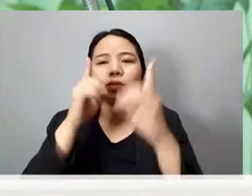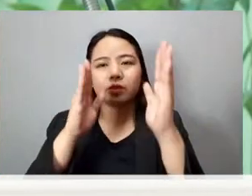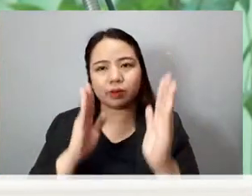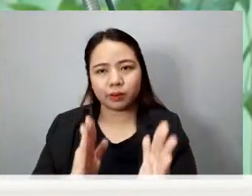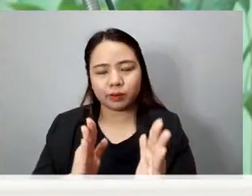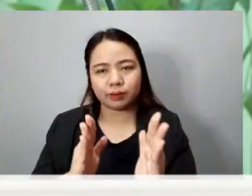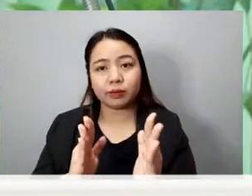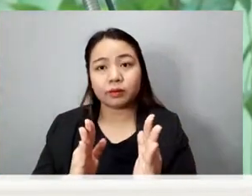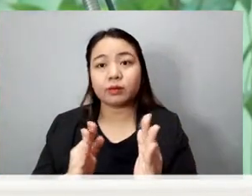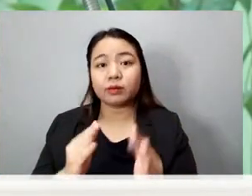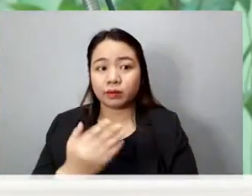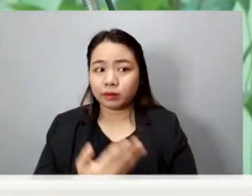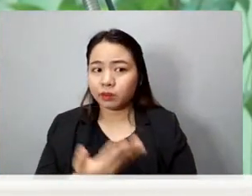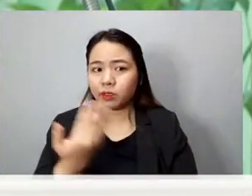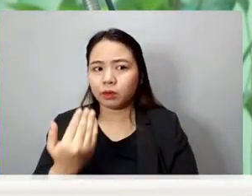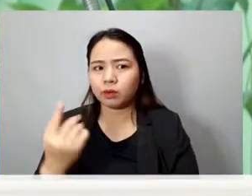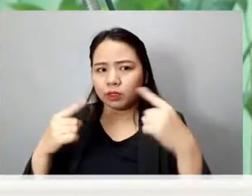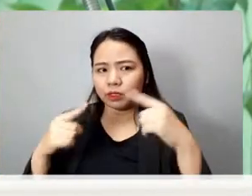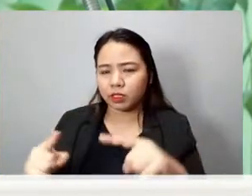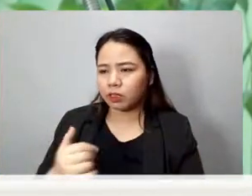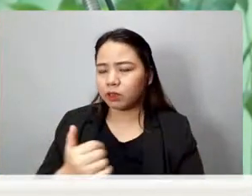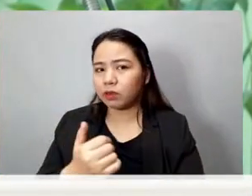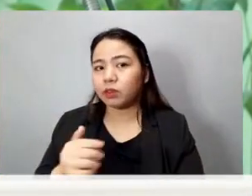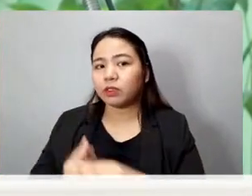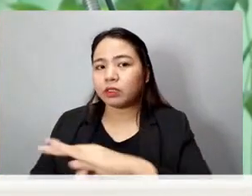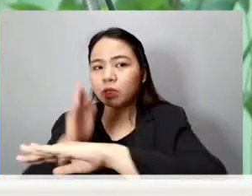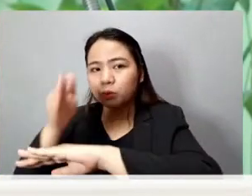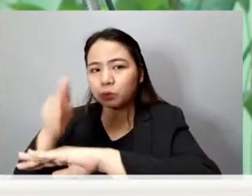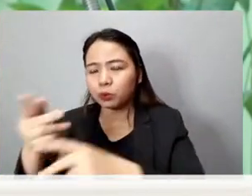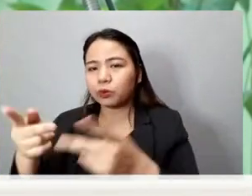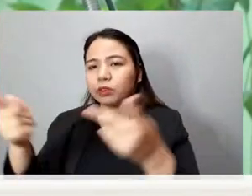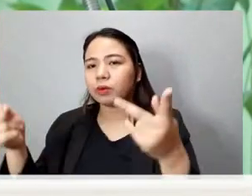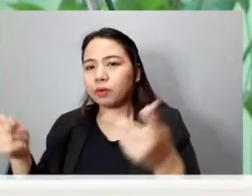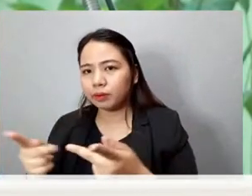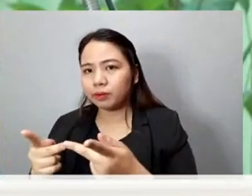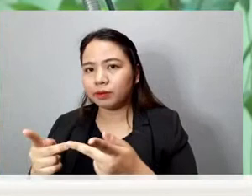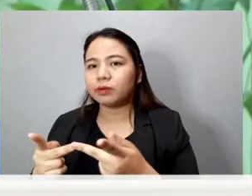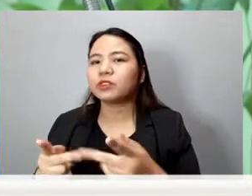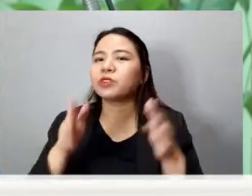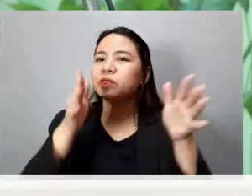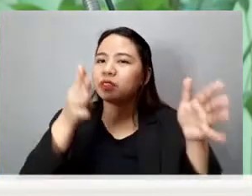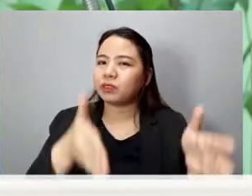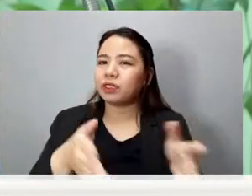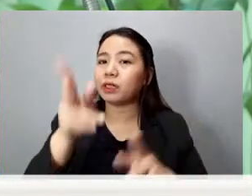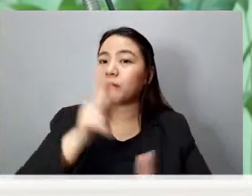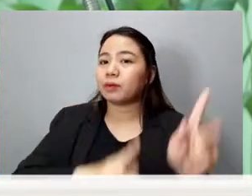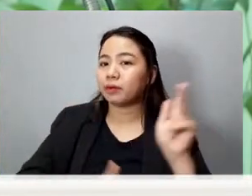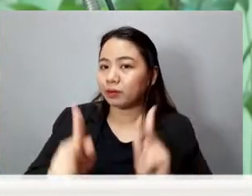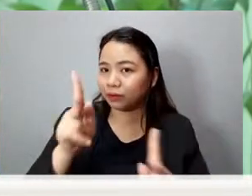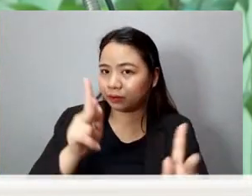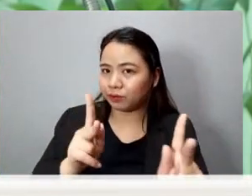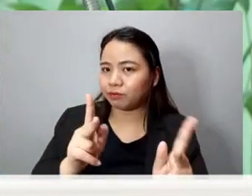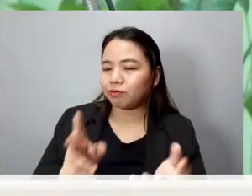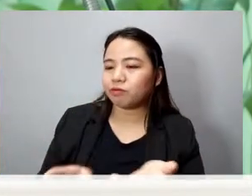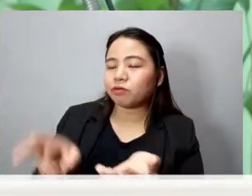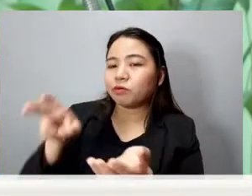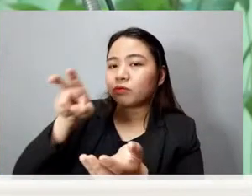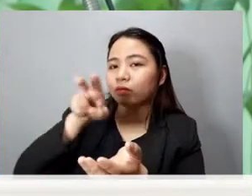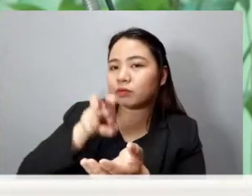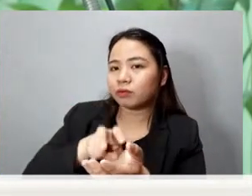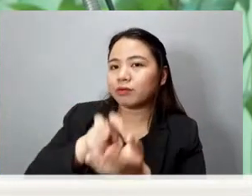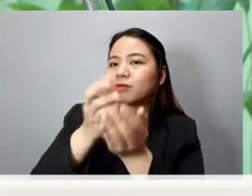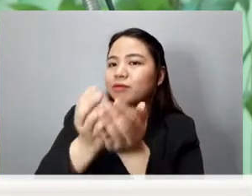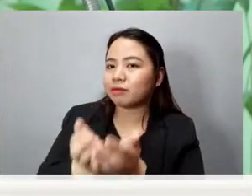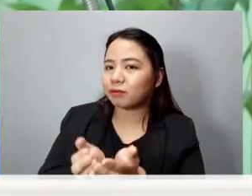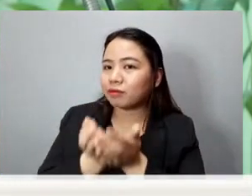"Tumawid tayo sa ibayo." Kaya't iniwan nila ang mga tao at sumakay sa bangkang